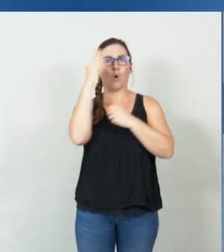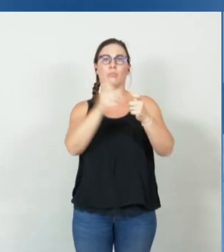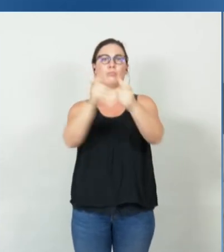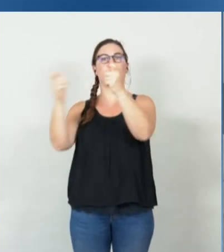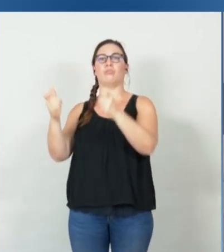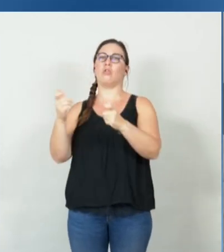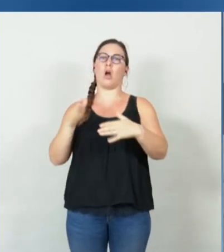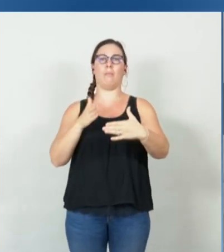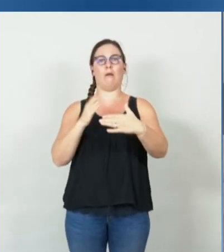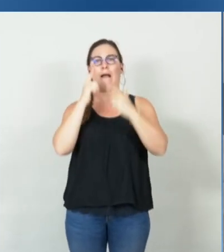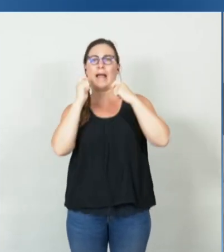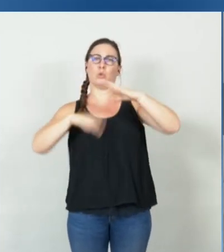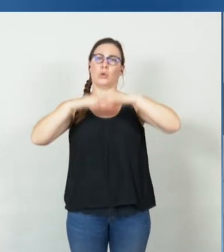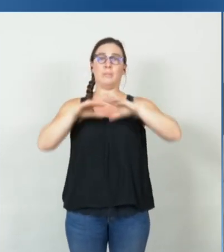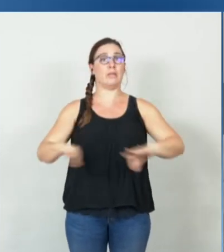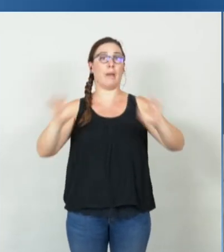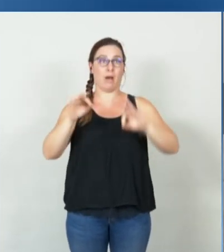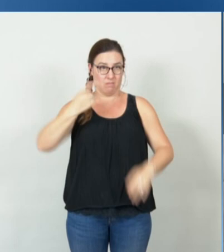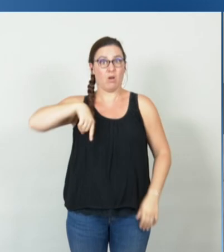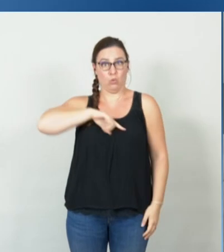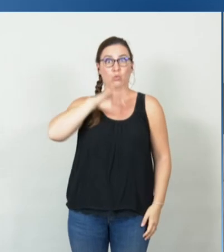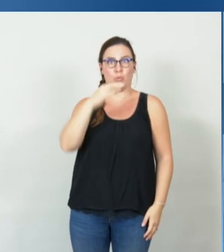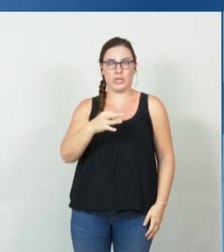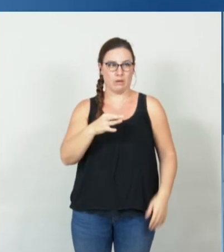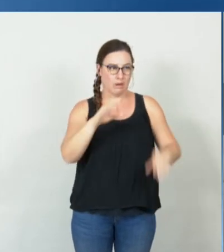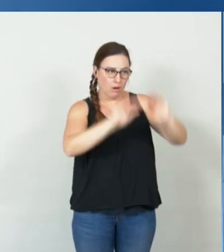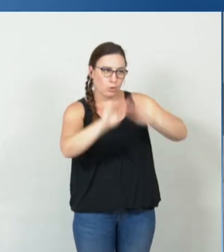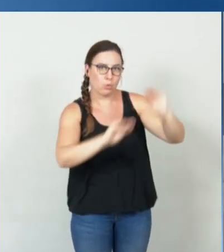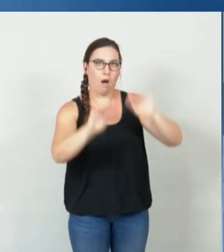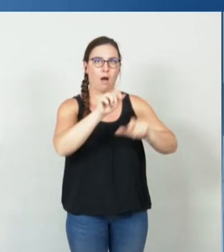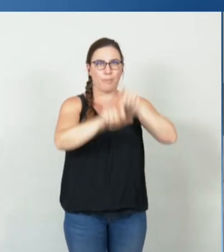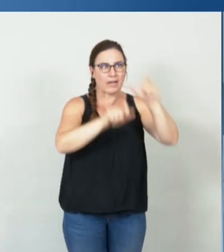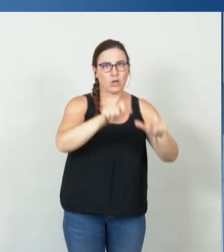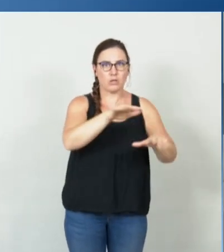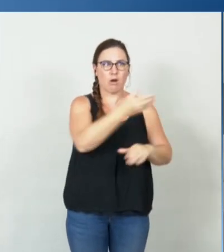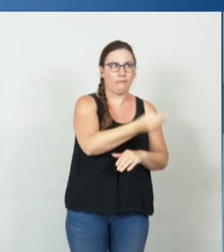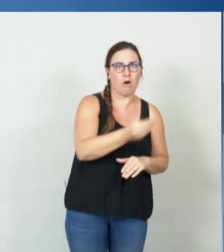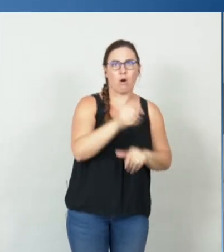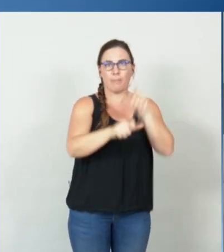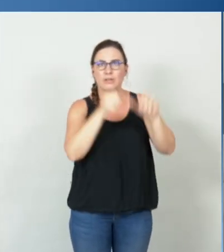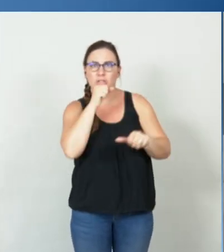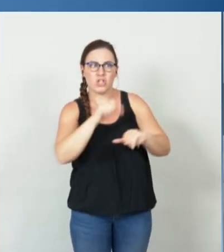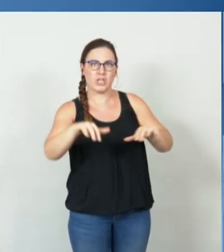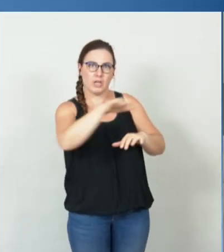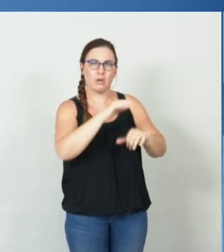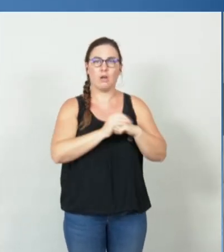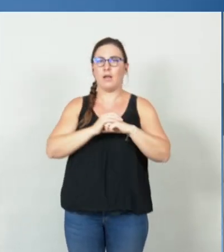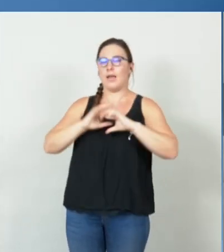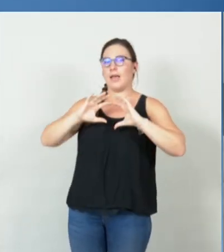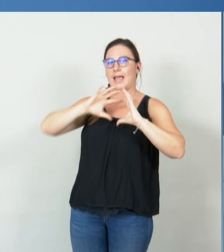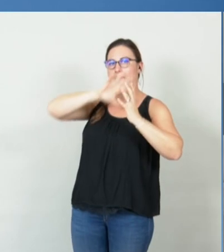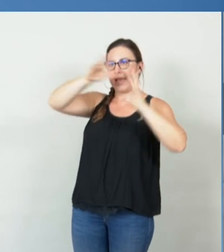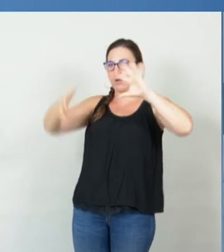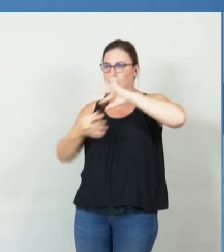restriction pour nous clairement le bien-être des personnes la capacité à entretenir les écosystèmes c'est